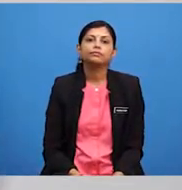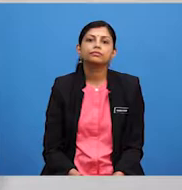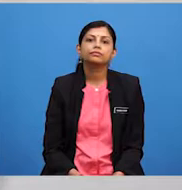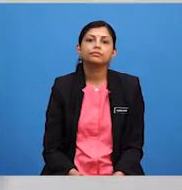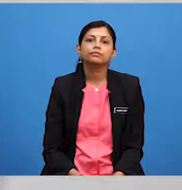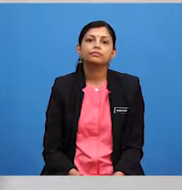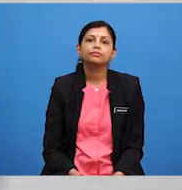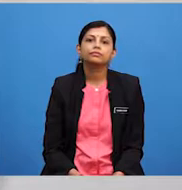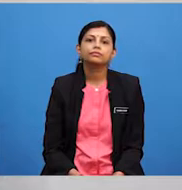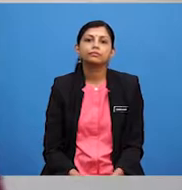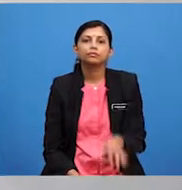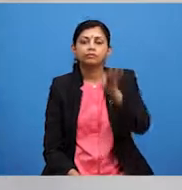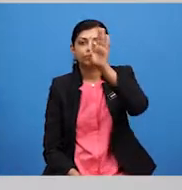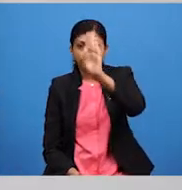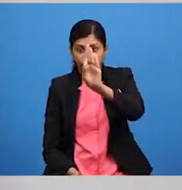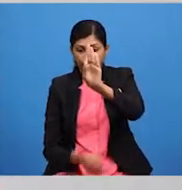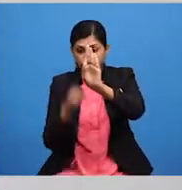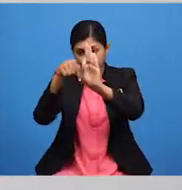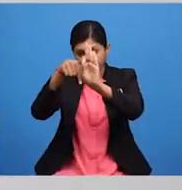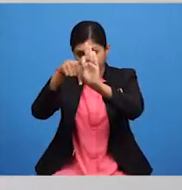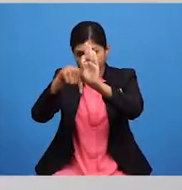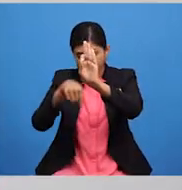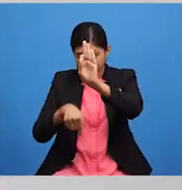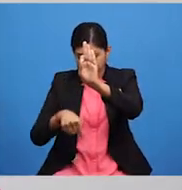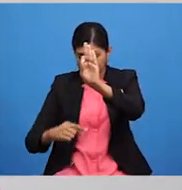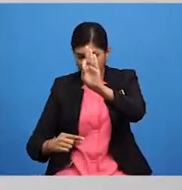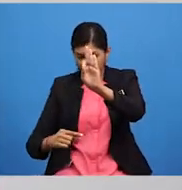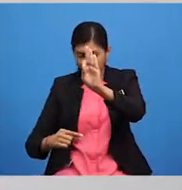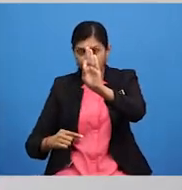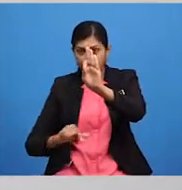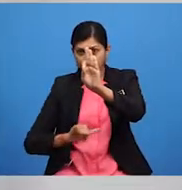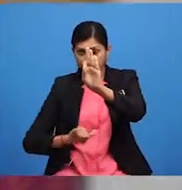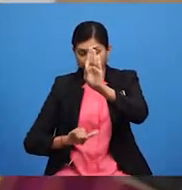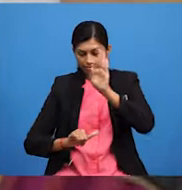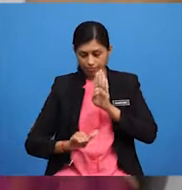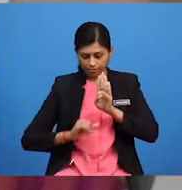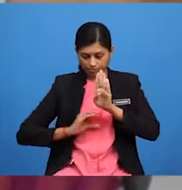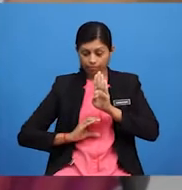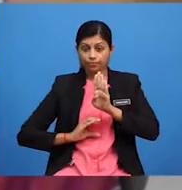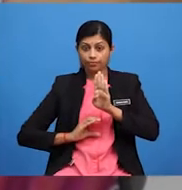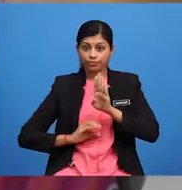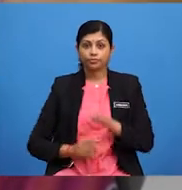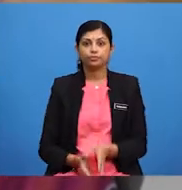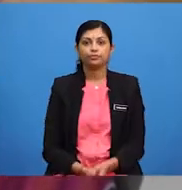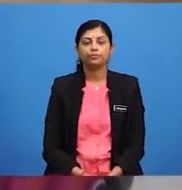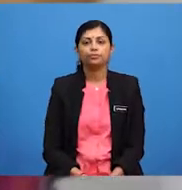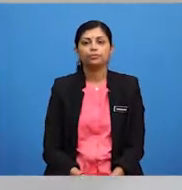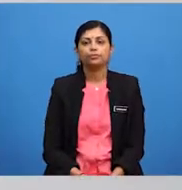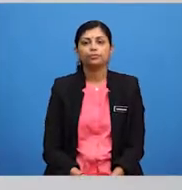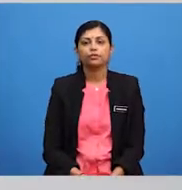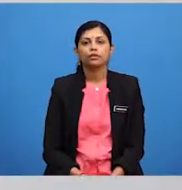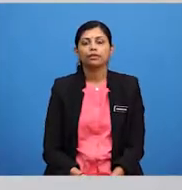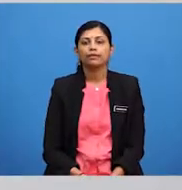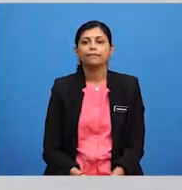bawah menjadikan garisan FG. Dan akhir sekali, langkah keenam,